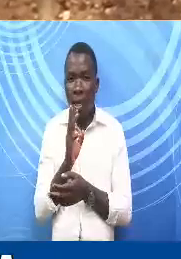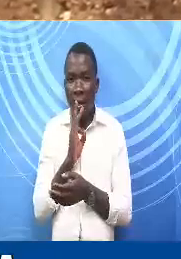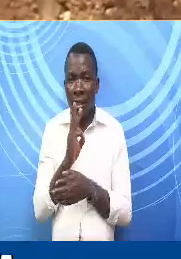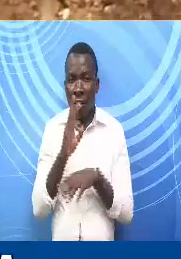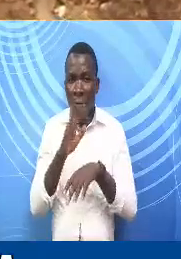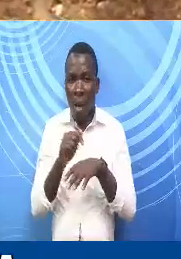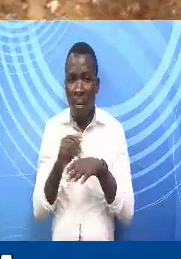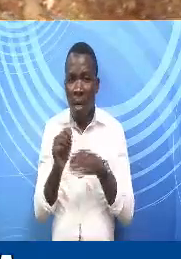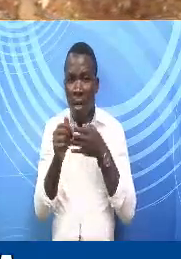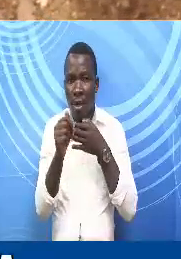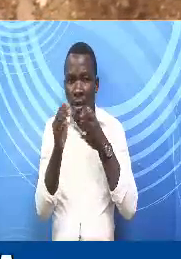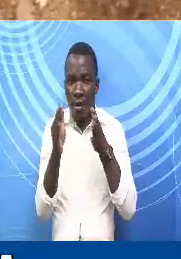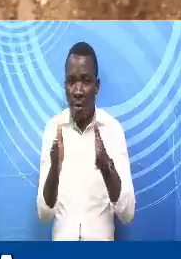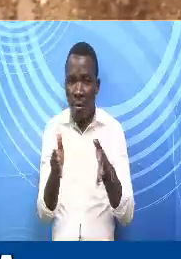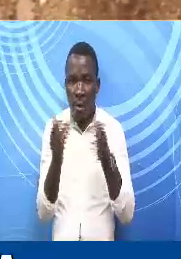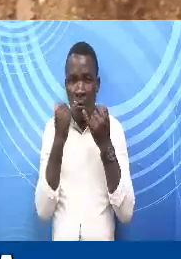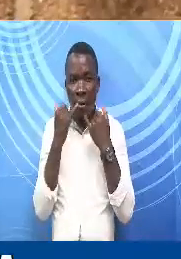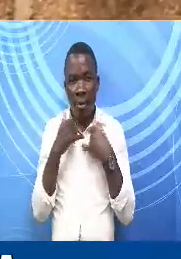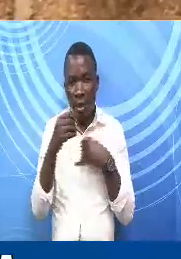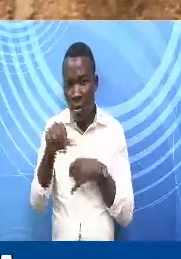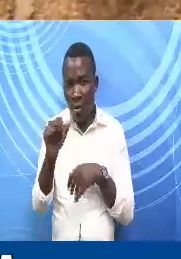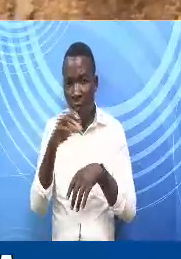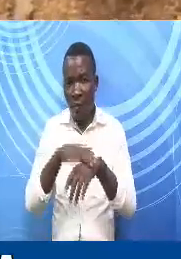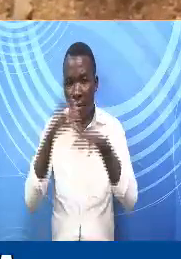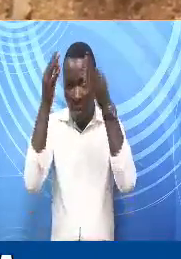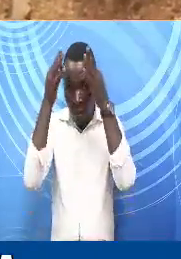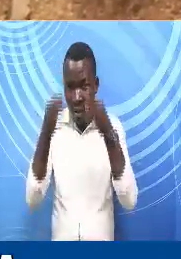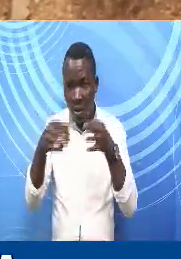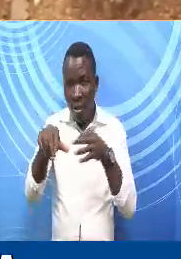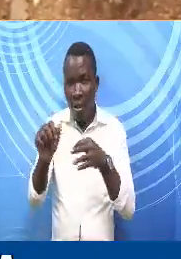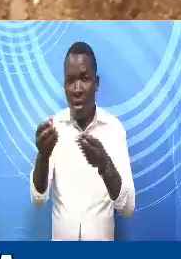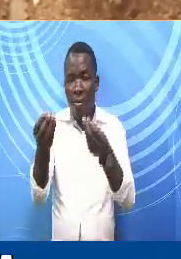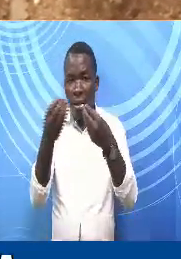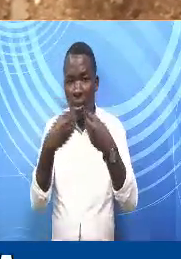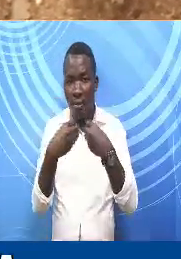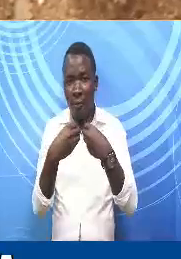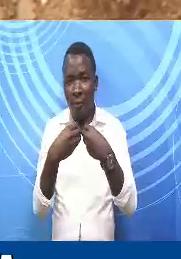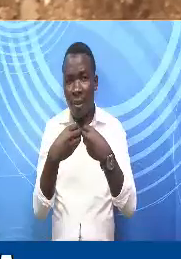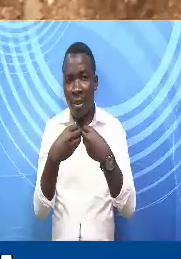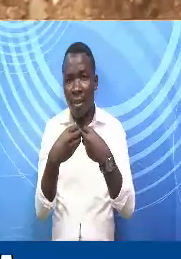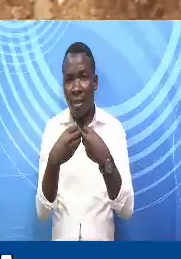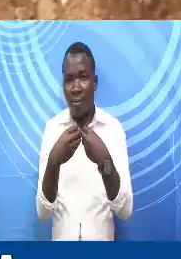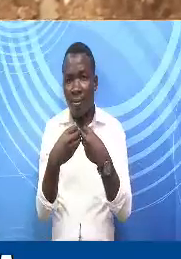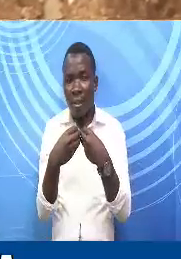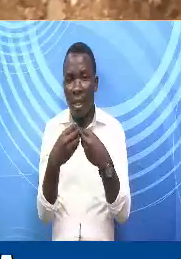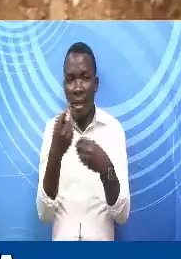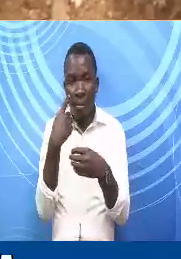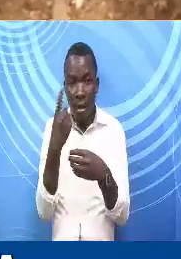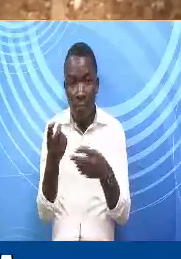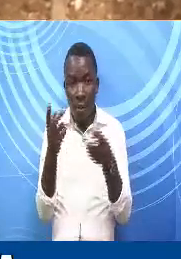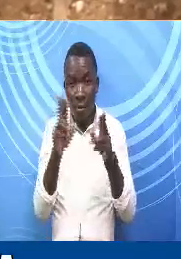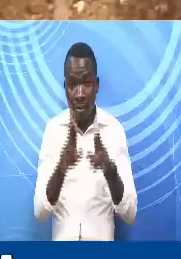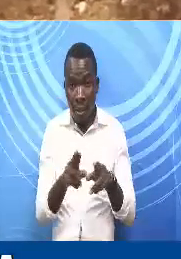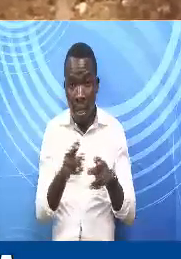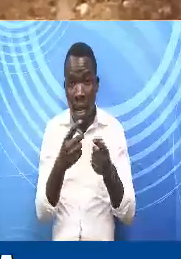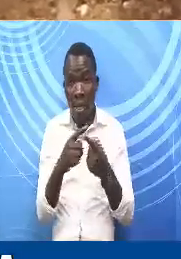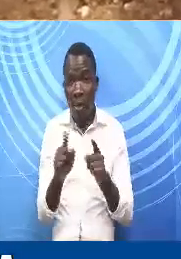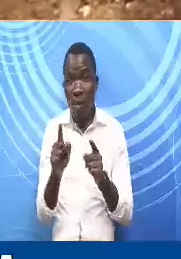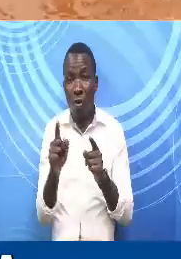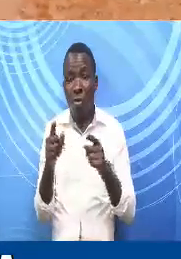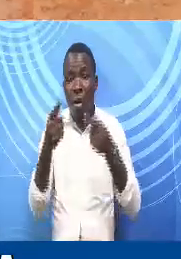twahamagaye ubuyobozi batubwira ko bo bafashe imyanzuro bazaduha bazabafashe barebye ibihabera ariko